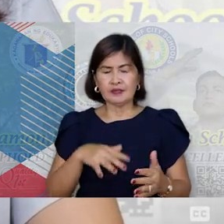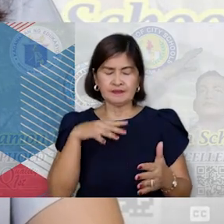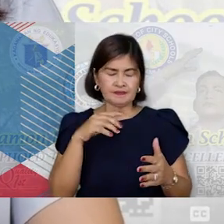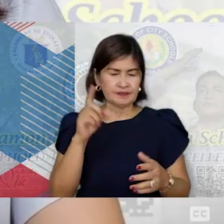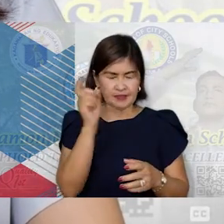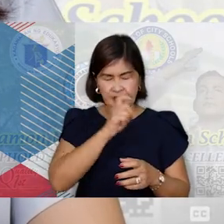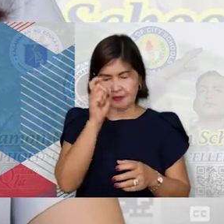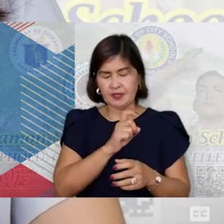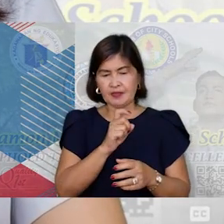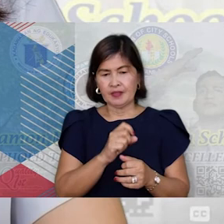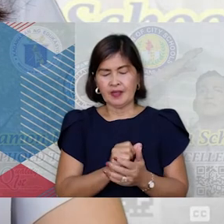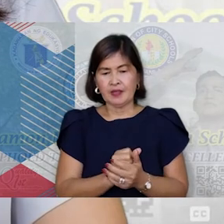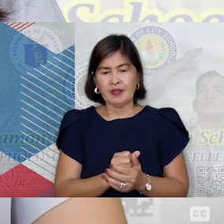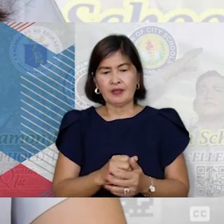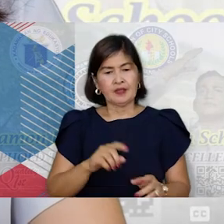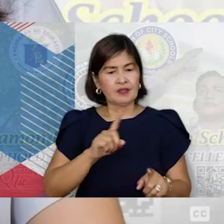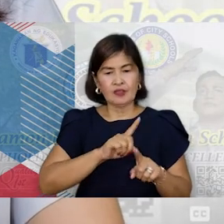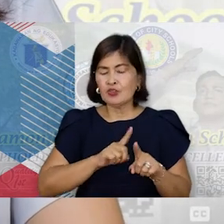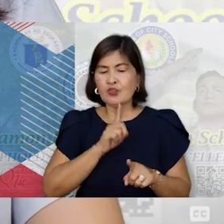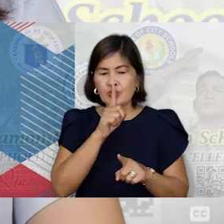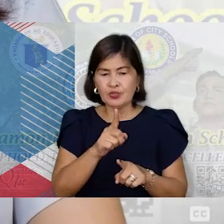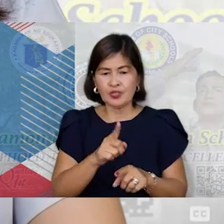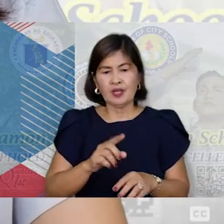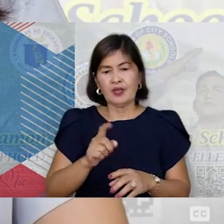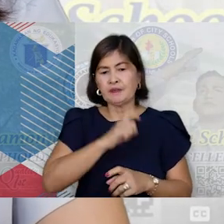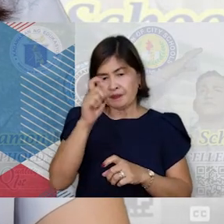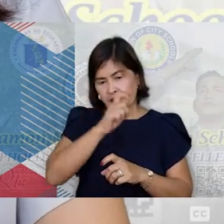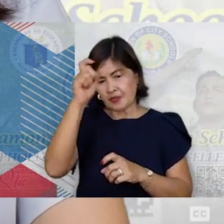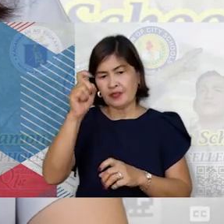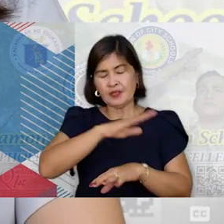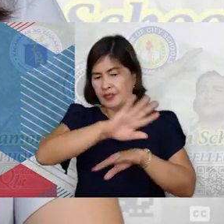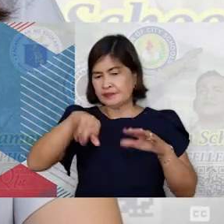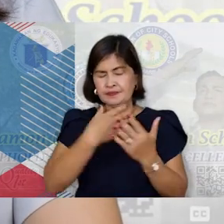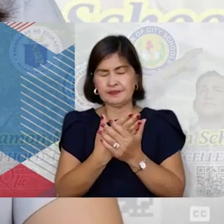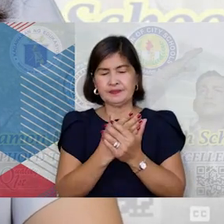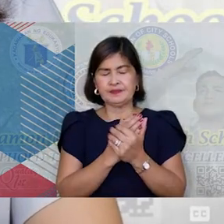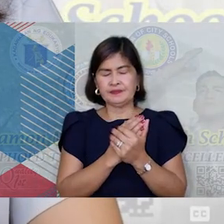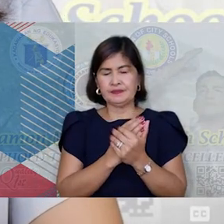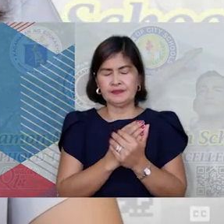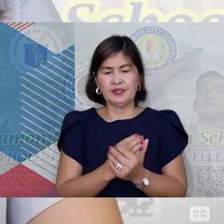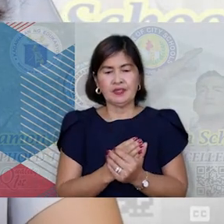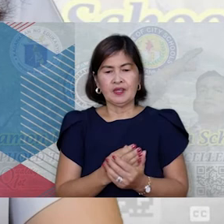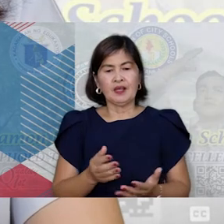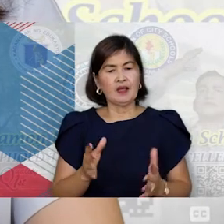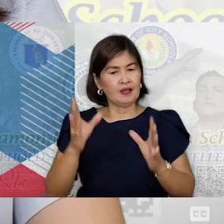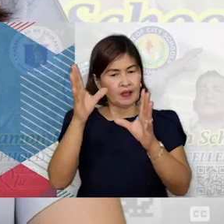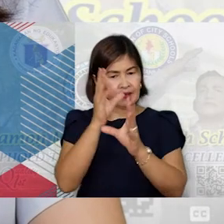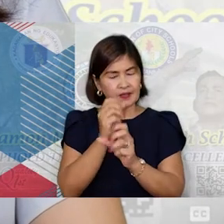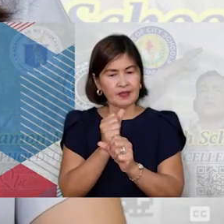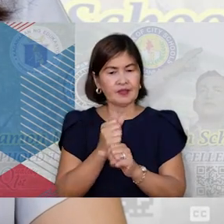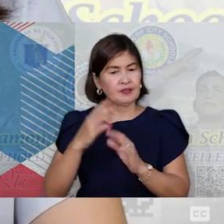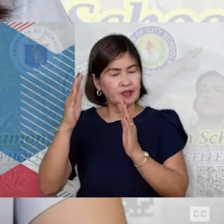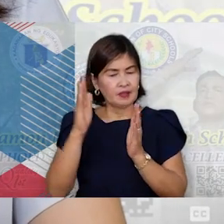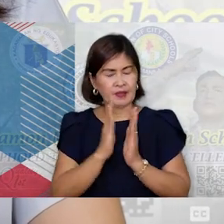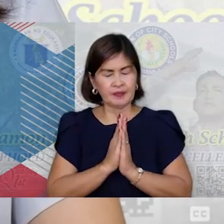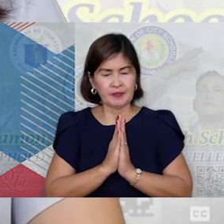pag-aaral, ay tiyak na mapagtatagumpayan natin ang lahat ng ito. Hangad at dalangin